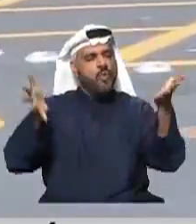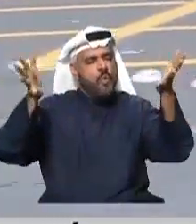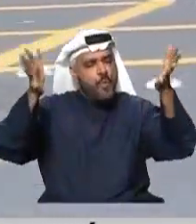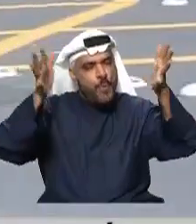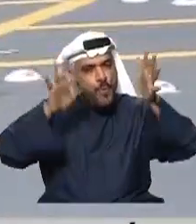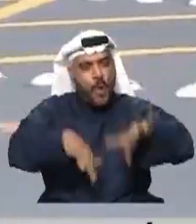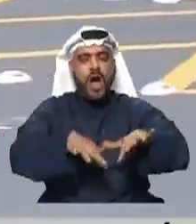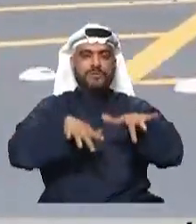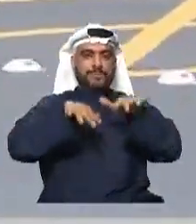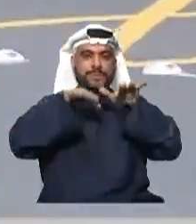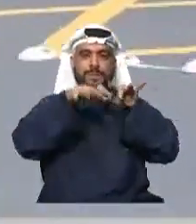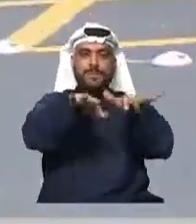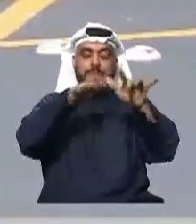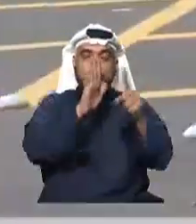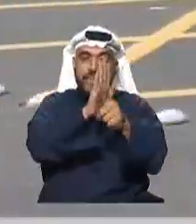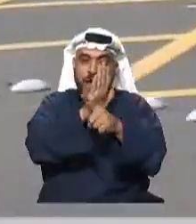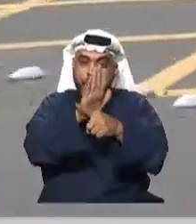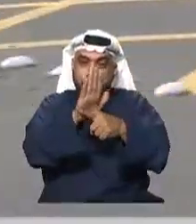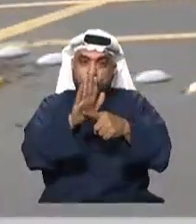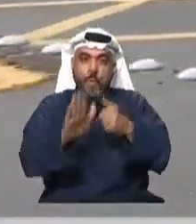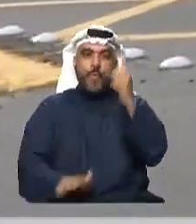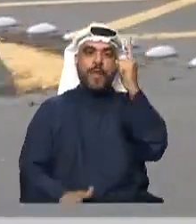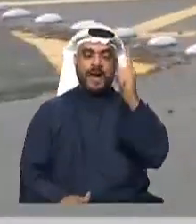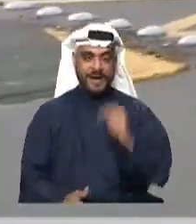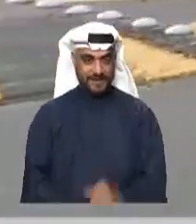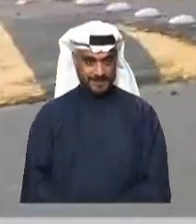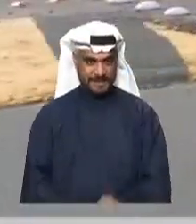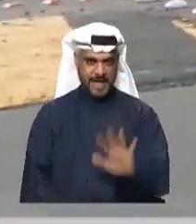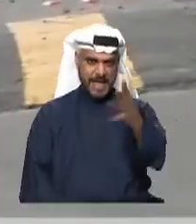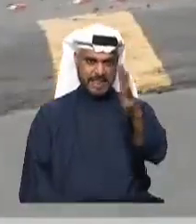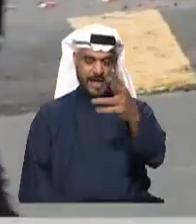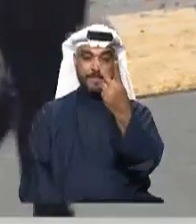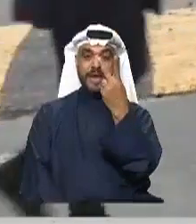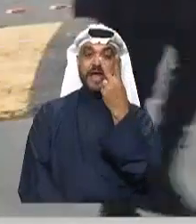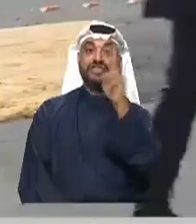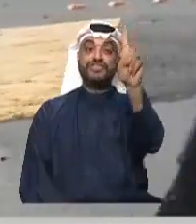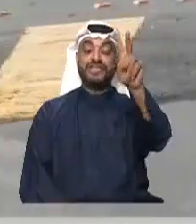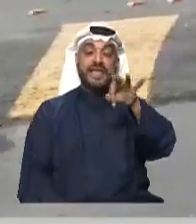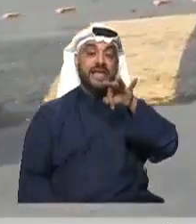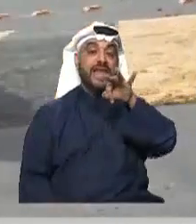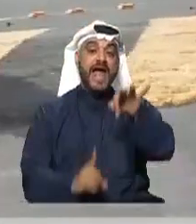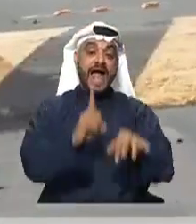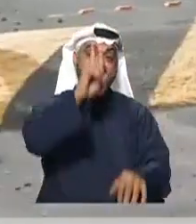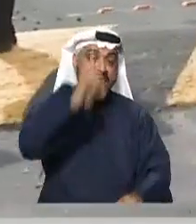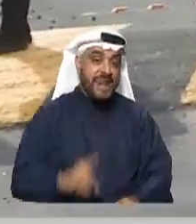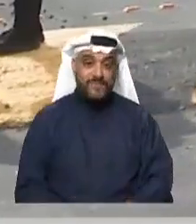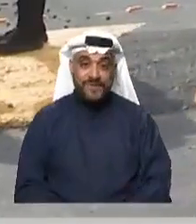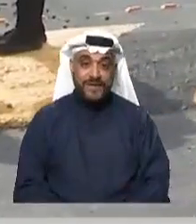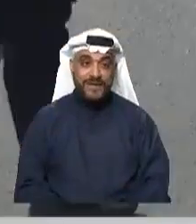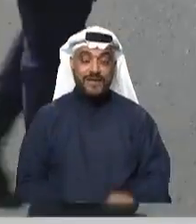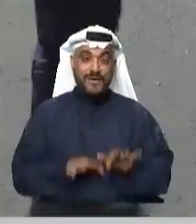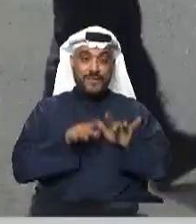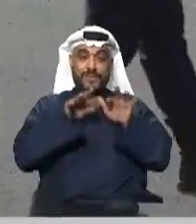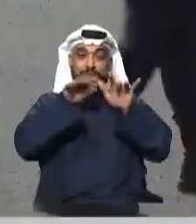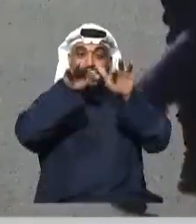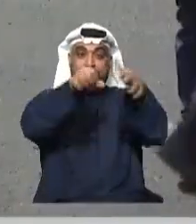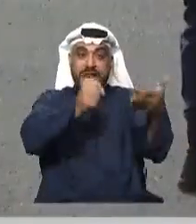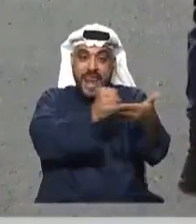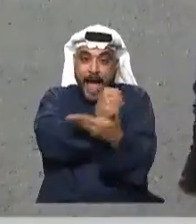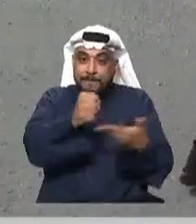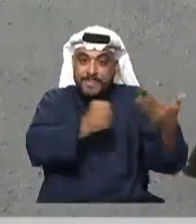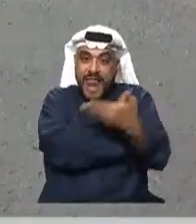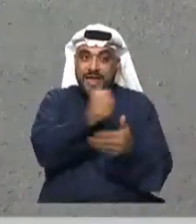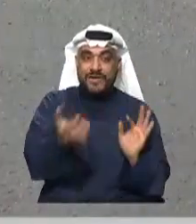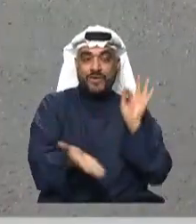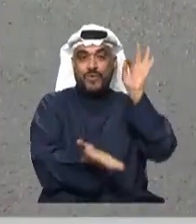همم لم يسبق لمثل ما قلت قرابه 20,000 مواطن خليجي خرج اليوم من منفذ العبدلي